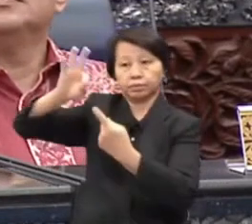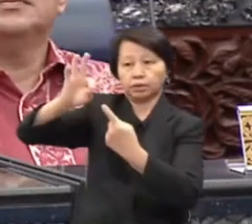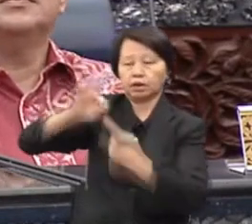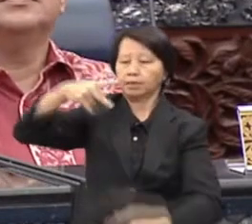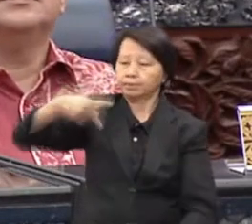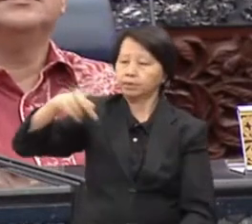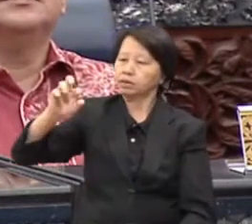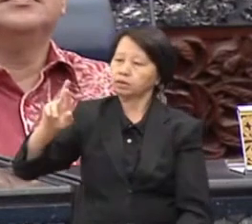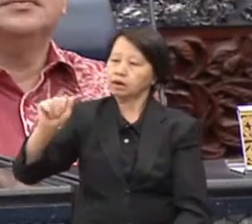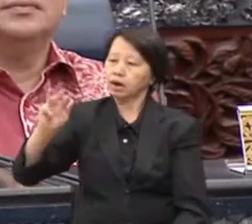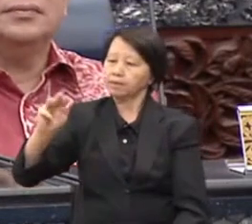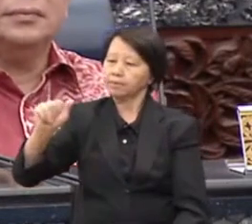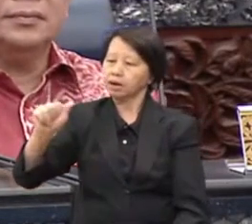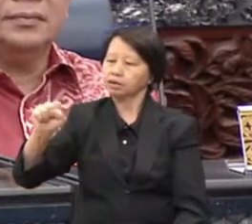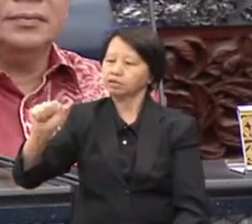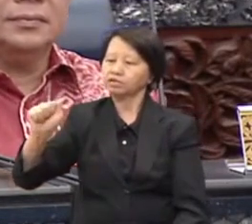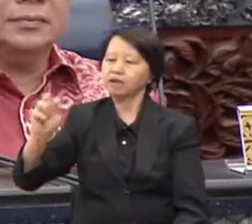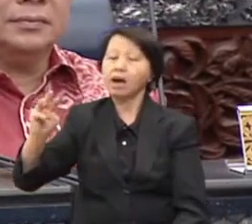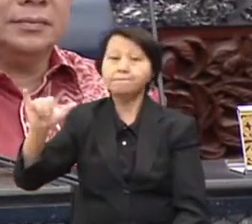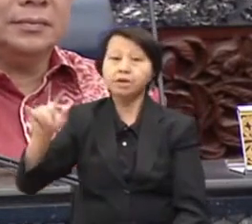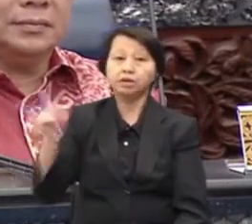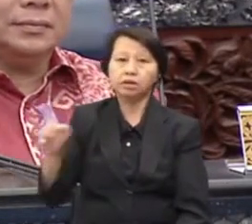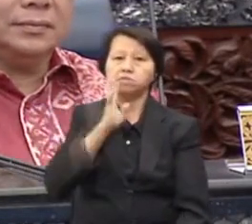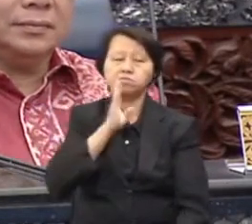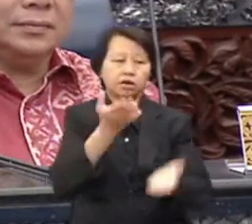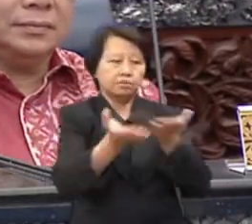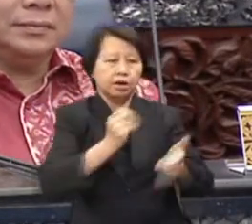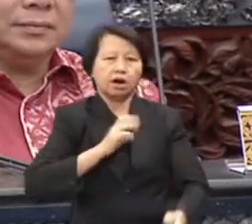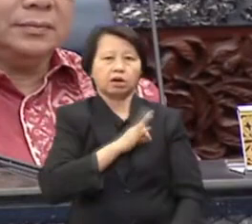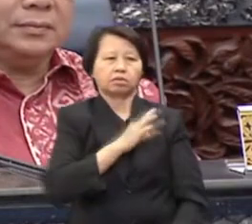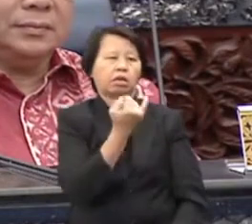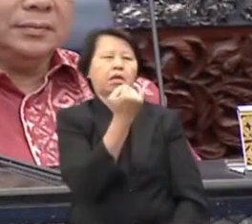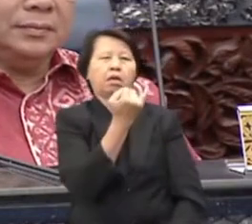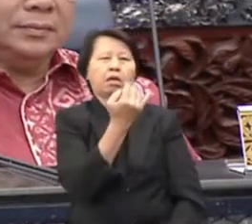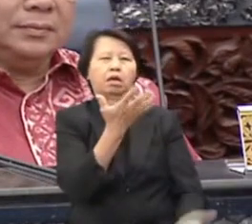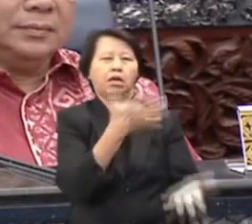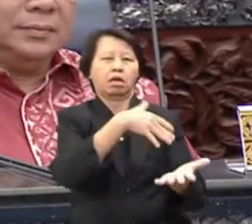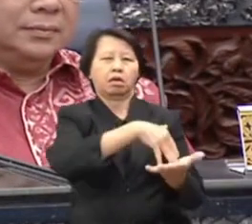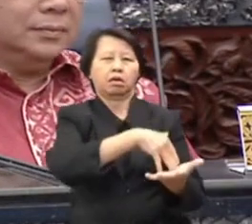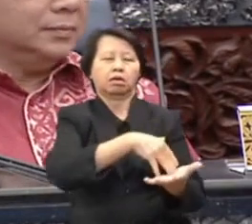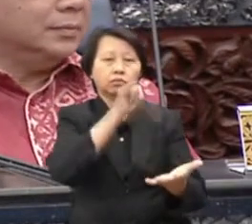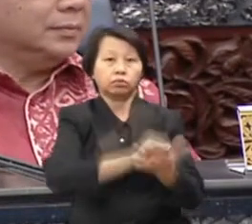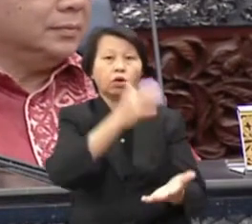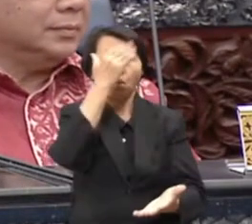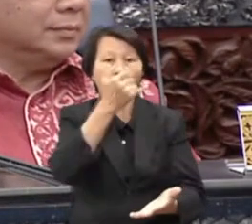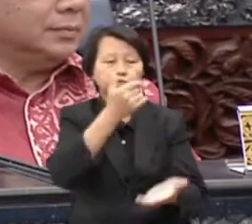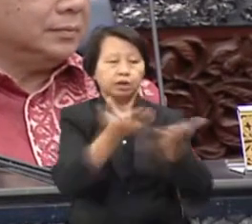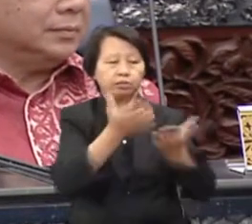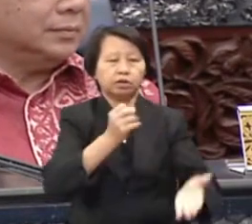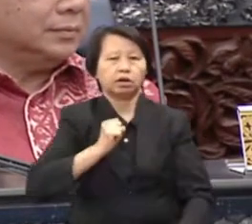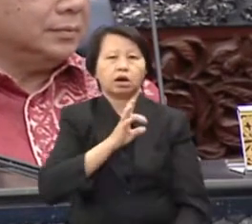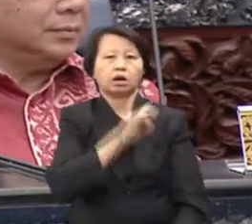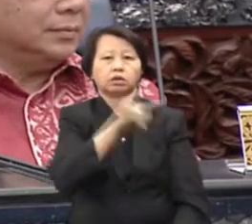tirami hujjah Rama Sami ialah penghematan awam telah Lapuk atau tubuh puncaknya karena kenikmatan